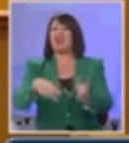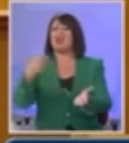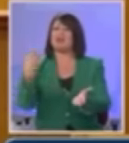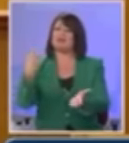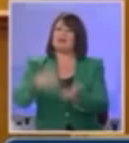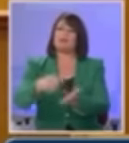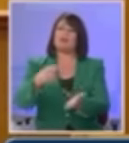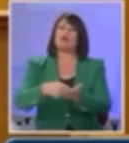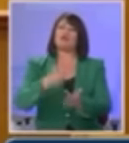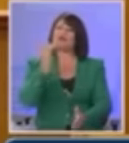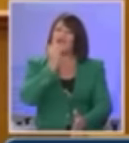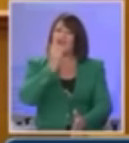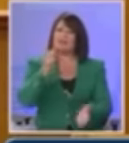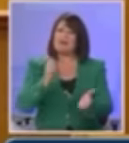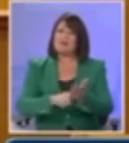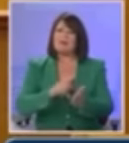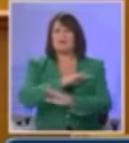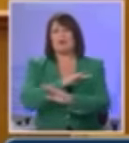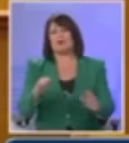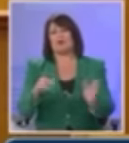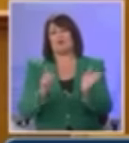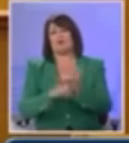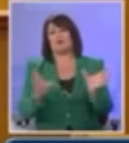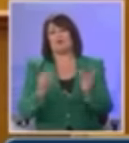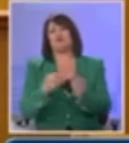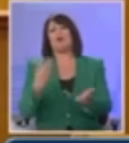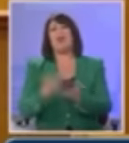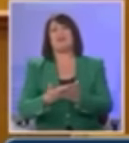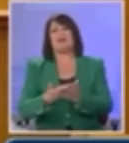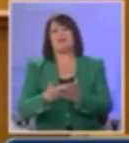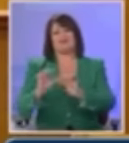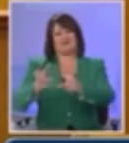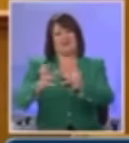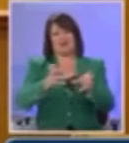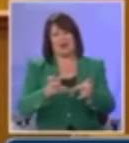πρέπει να τελειώνουμε σύντομα με τον νόμο για τα κανάλια.